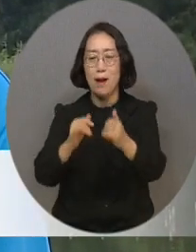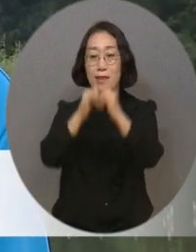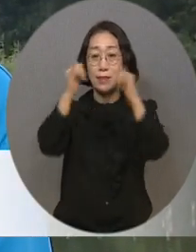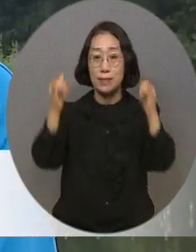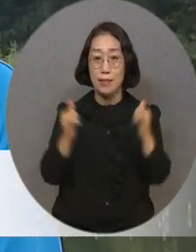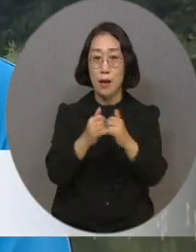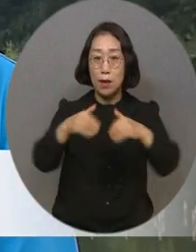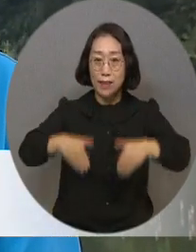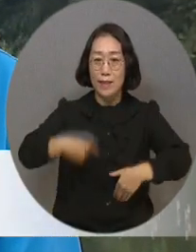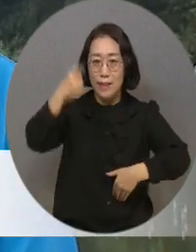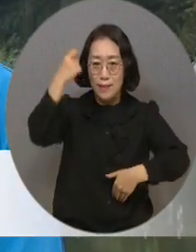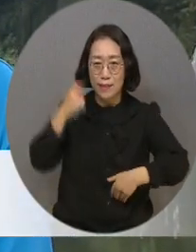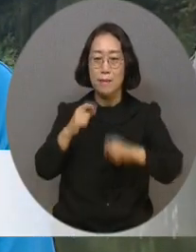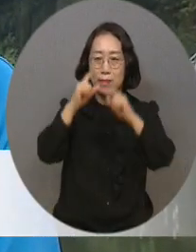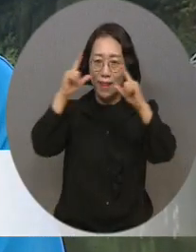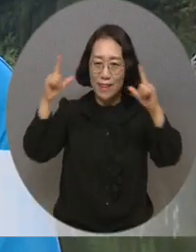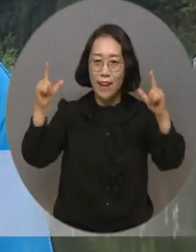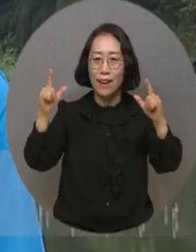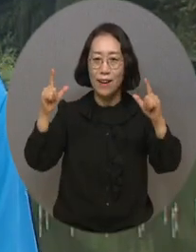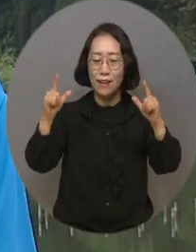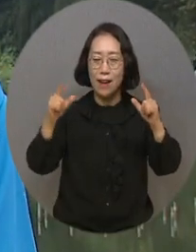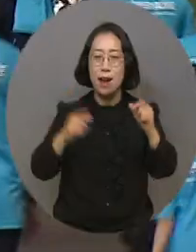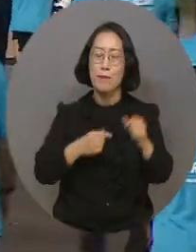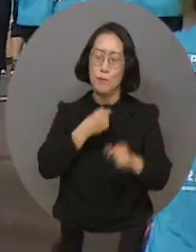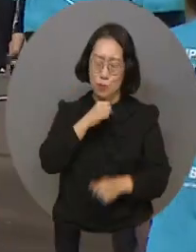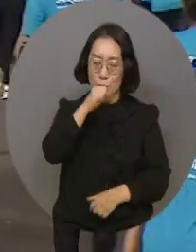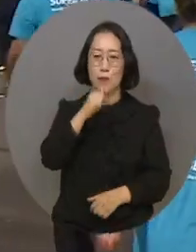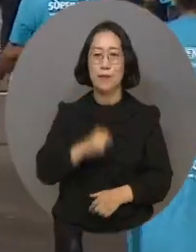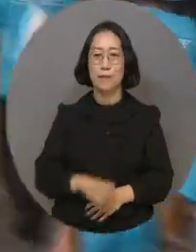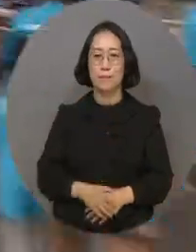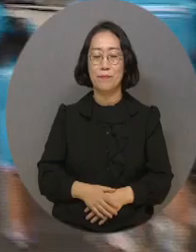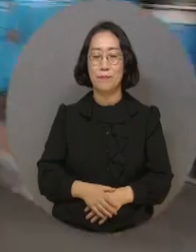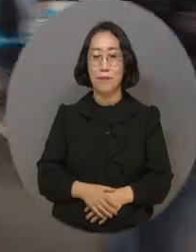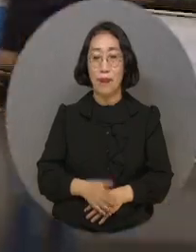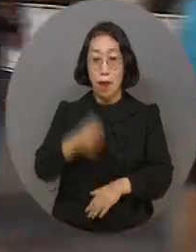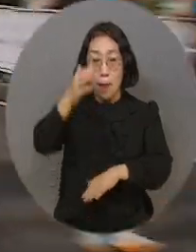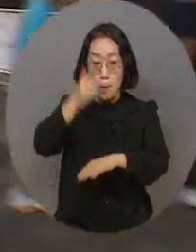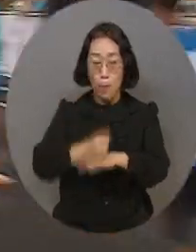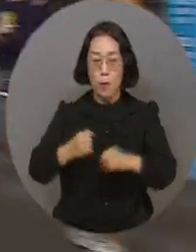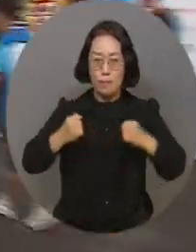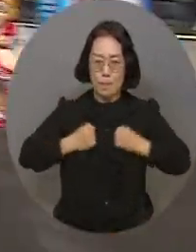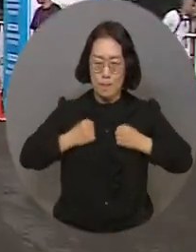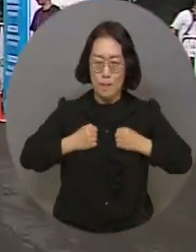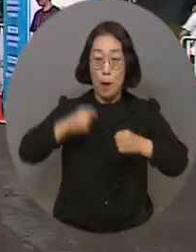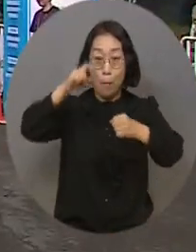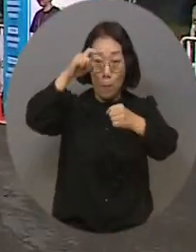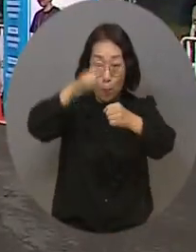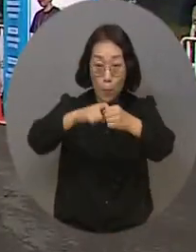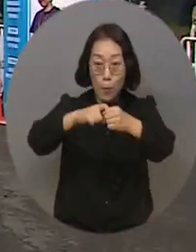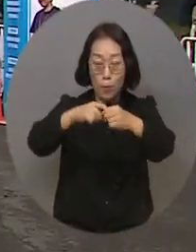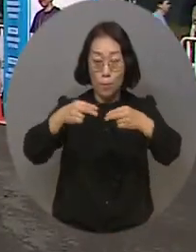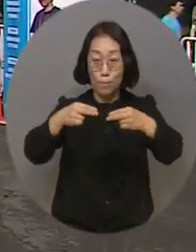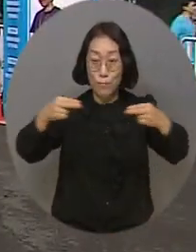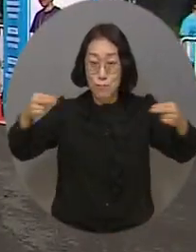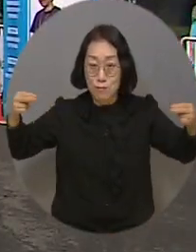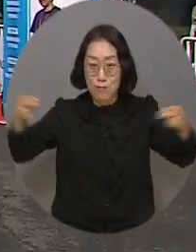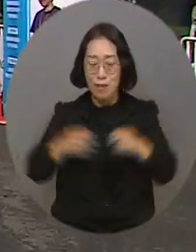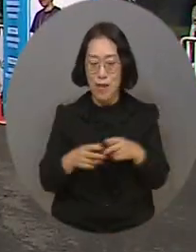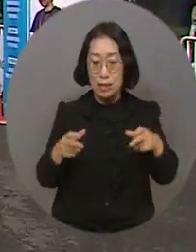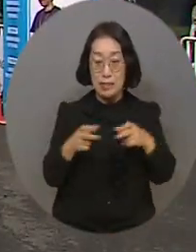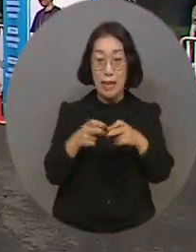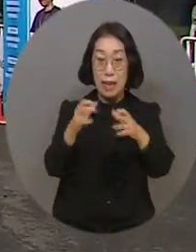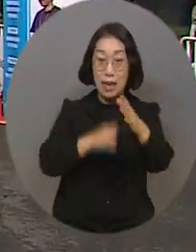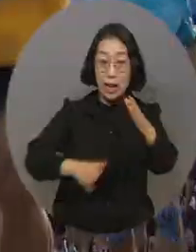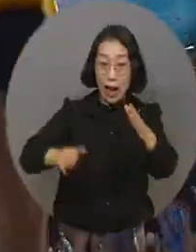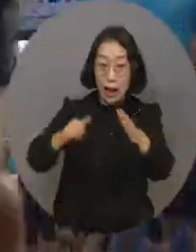것을 배웠으면 좋겠어요. 좀 느꼈으면 좋겠어요. 결승점을 향해 달리는 마라톤. 어쩌면 장애인